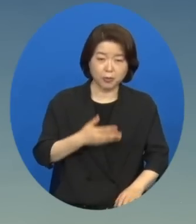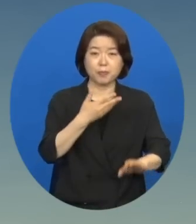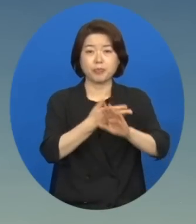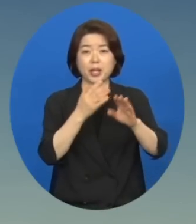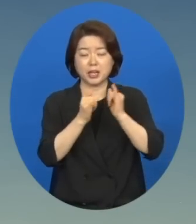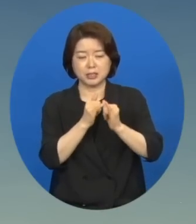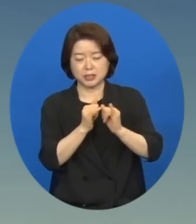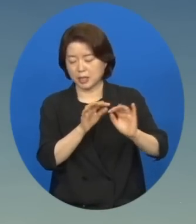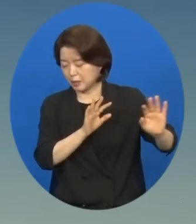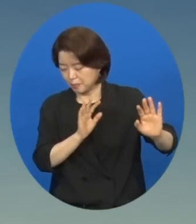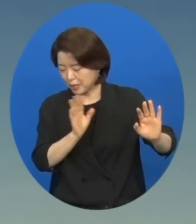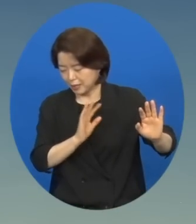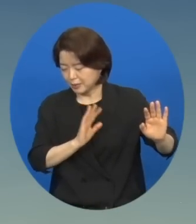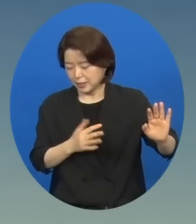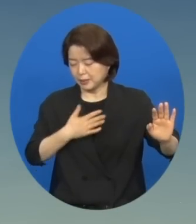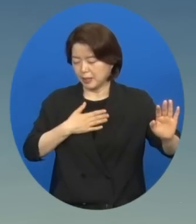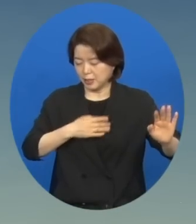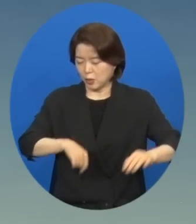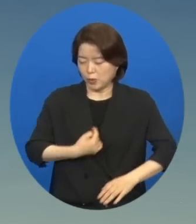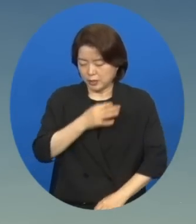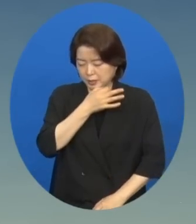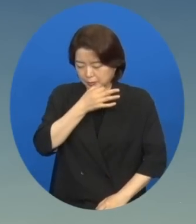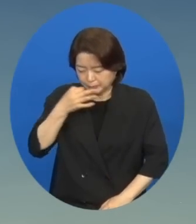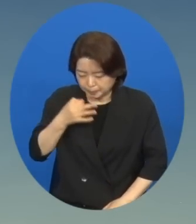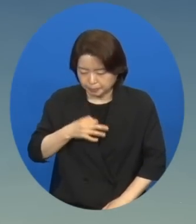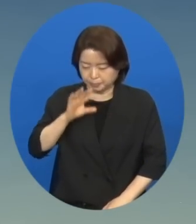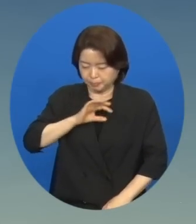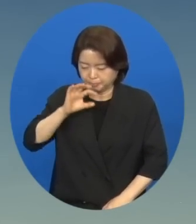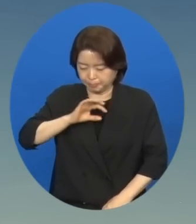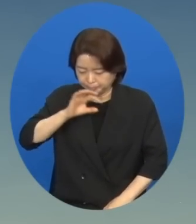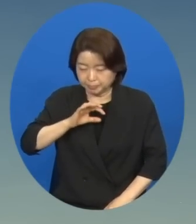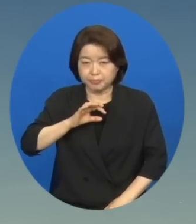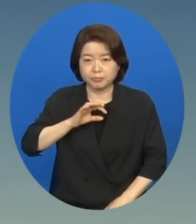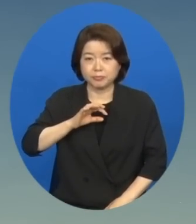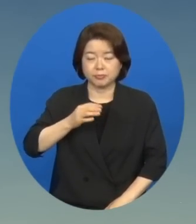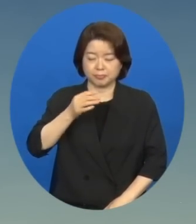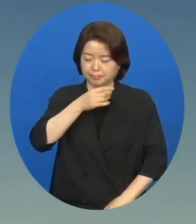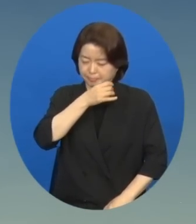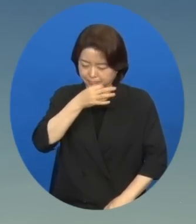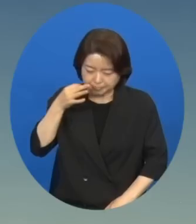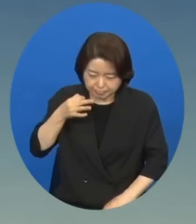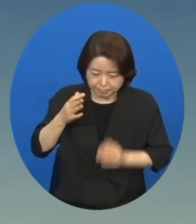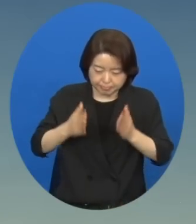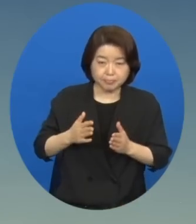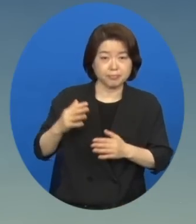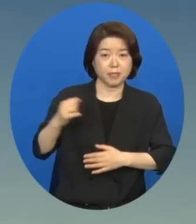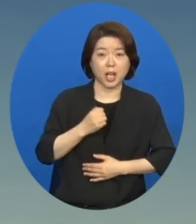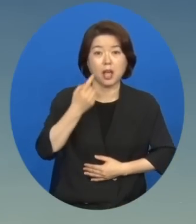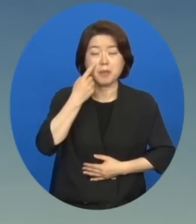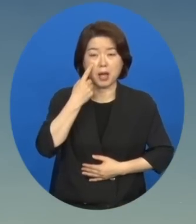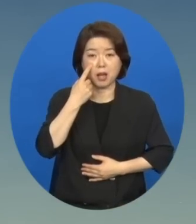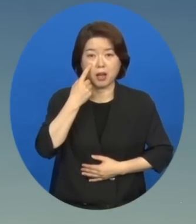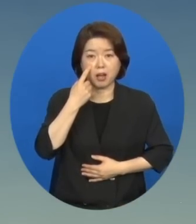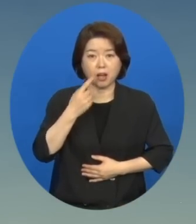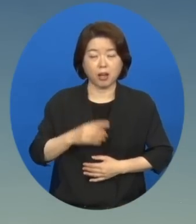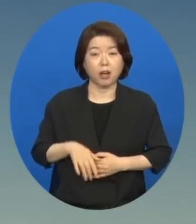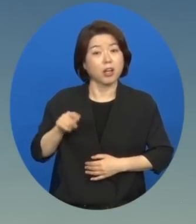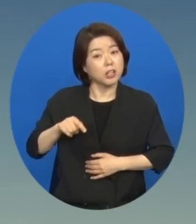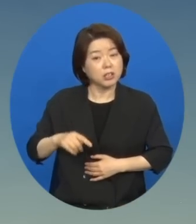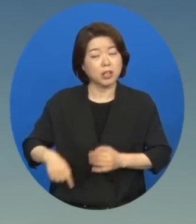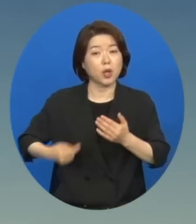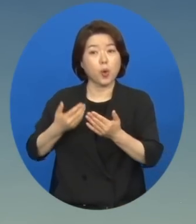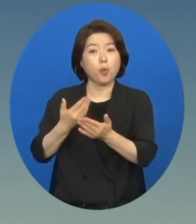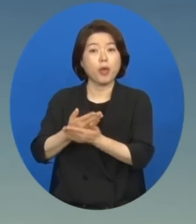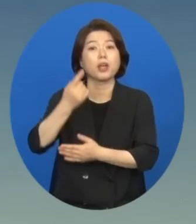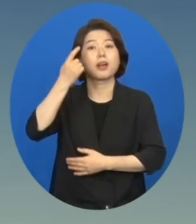사람과 말도 섞지 않고 이 묵언을 하는 거지요. 침묵하는 기간도 가져보고 저는 그게 회개인 줄